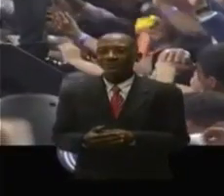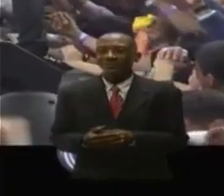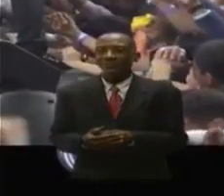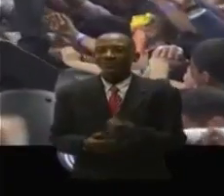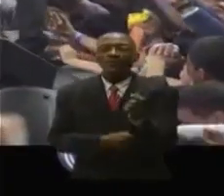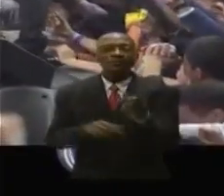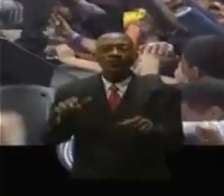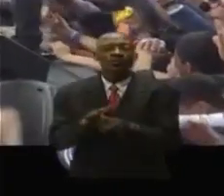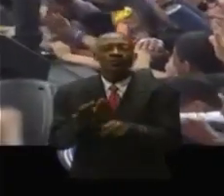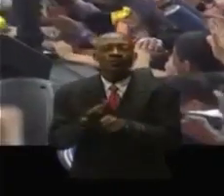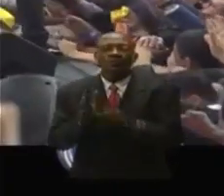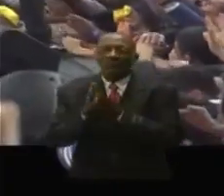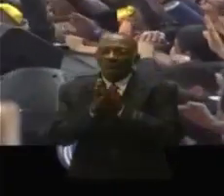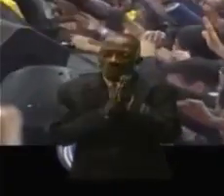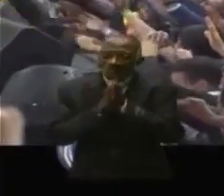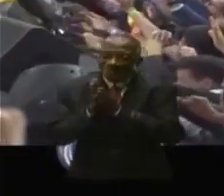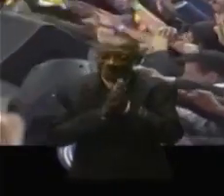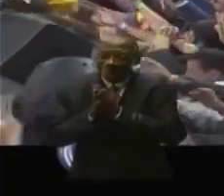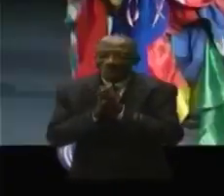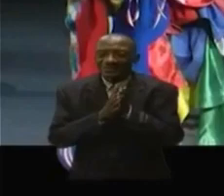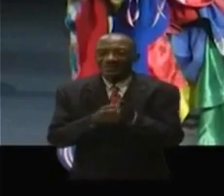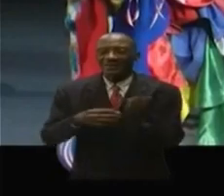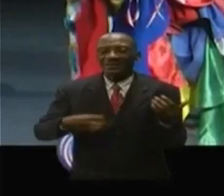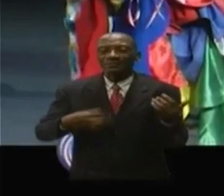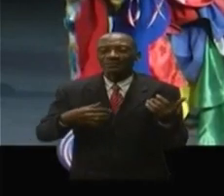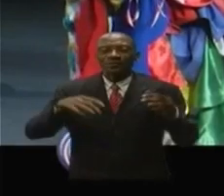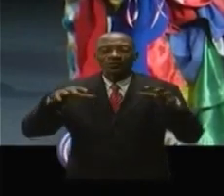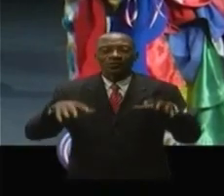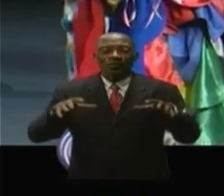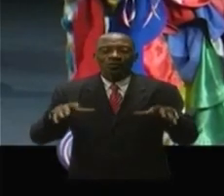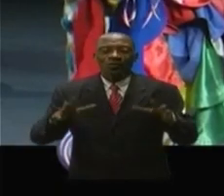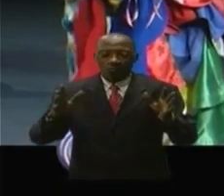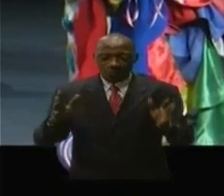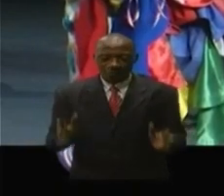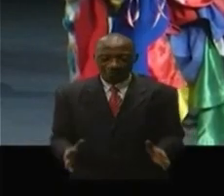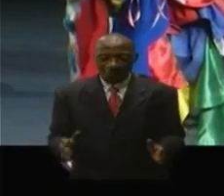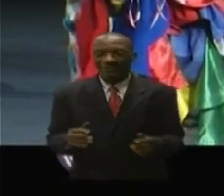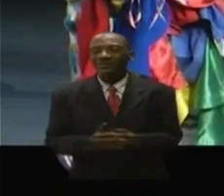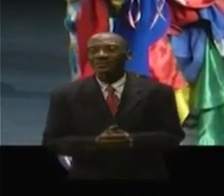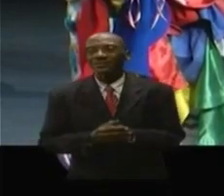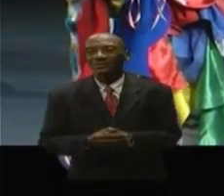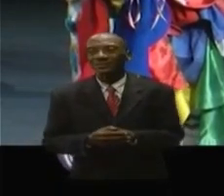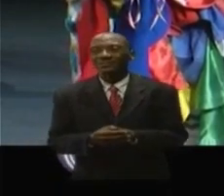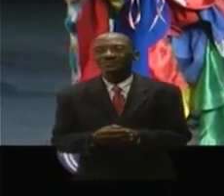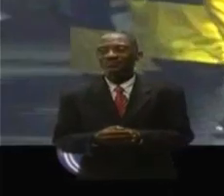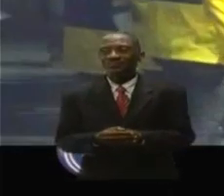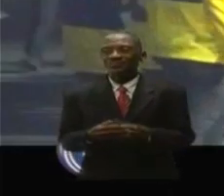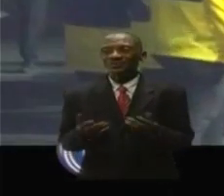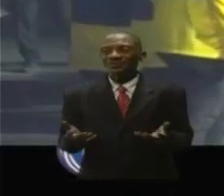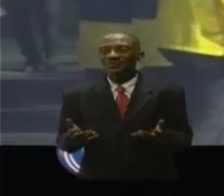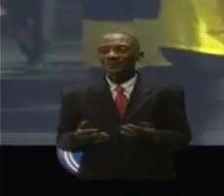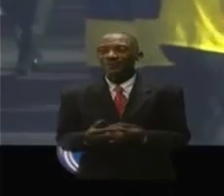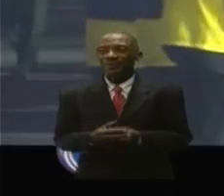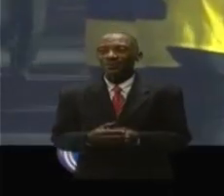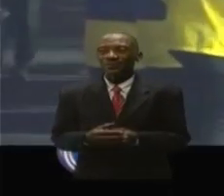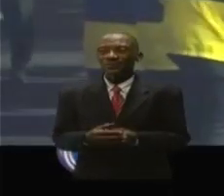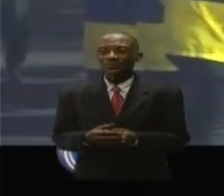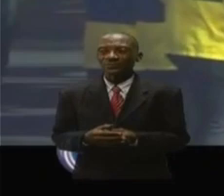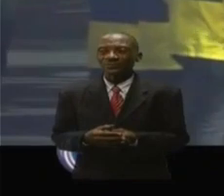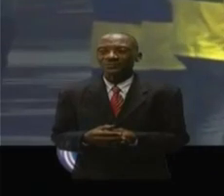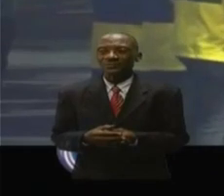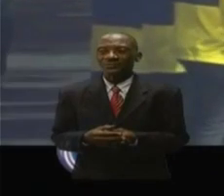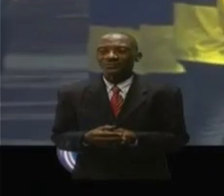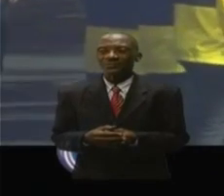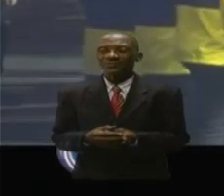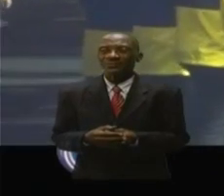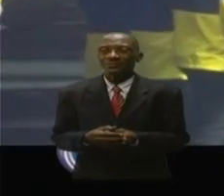vers l'évangile venu du Congo et pour s'en inspirer et en être impacté, les représentants des diverses nationalités ont tous amené les drapeaux de